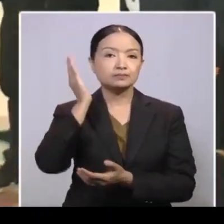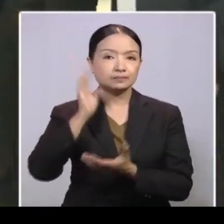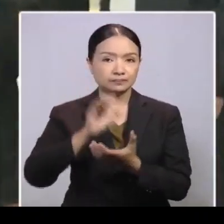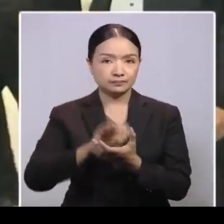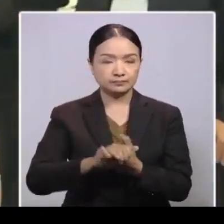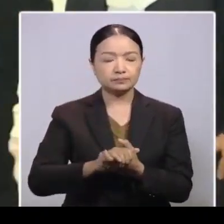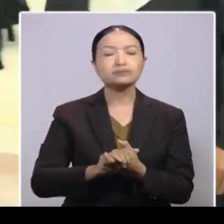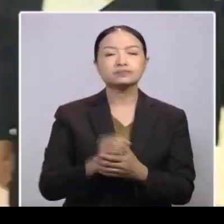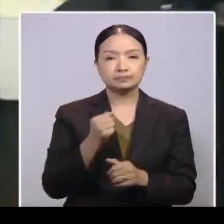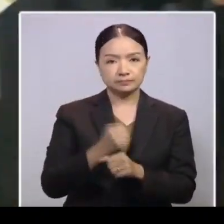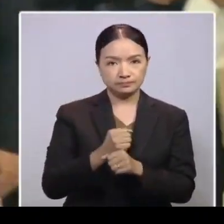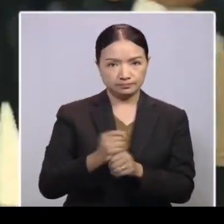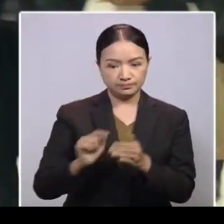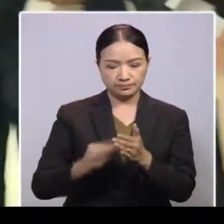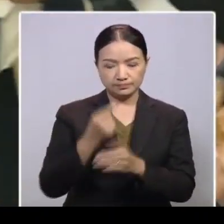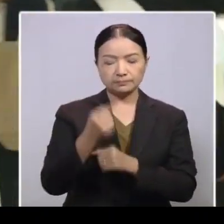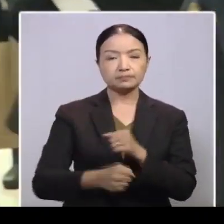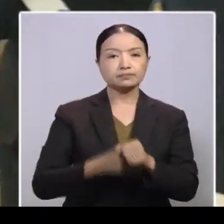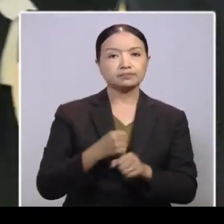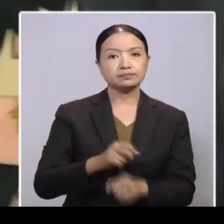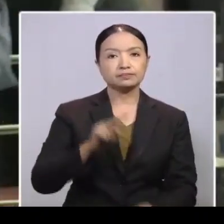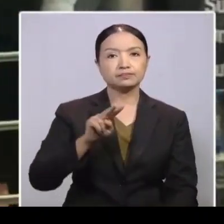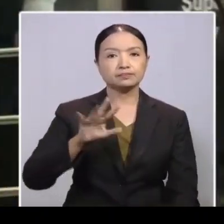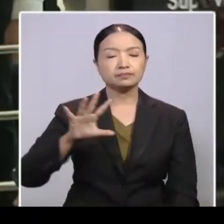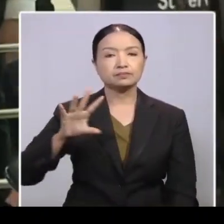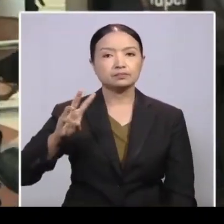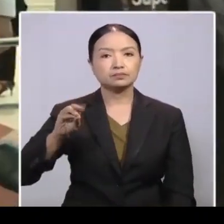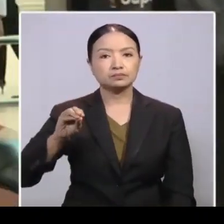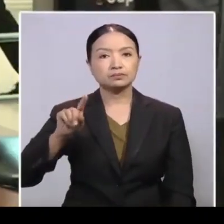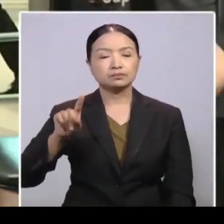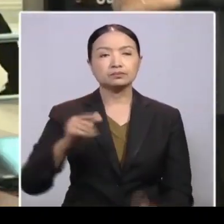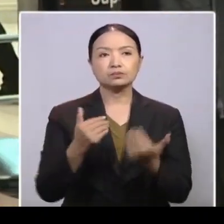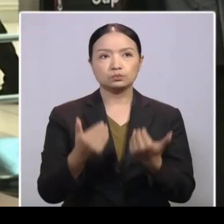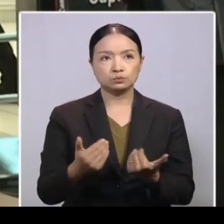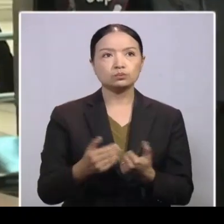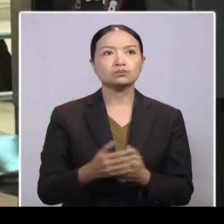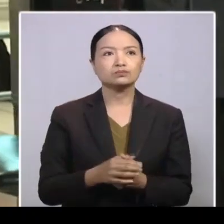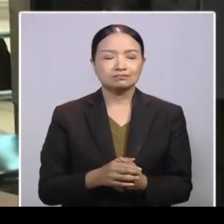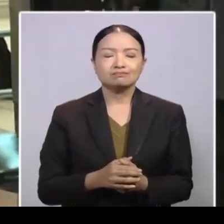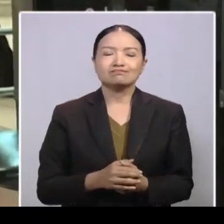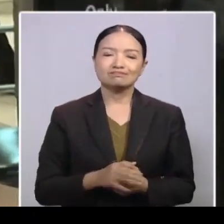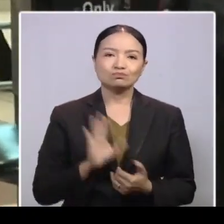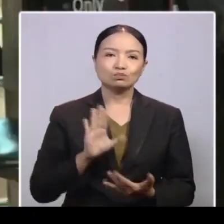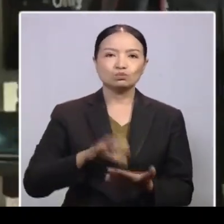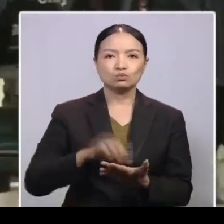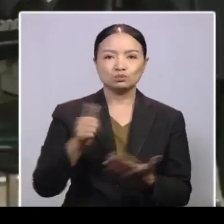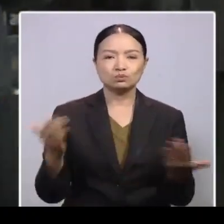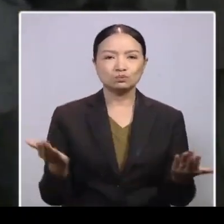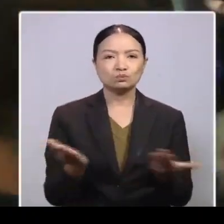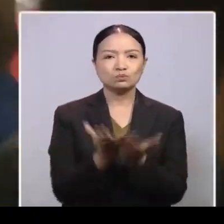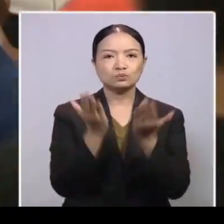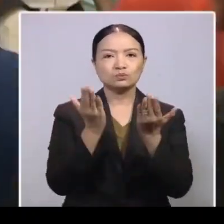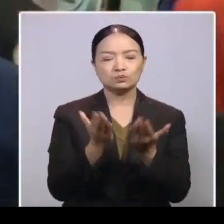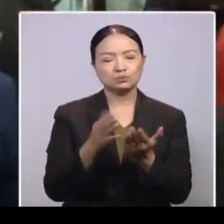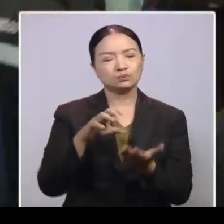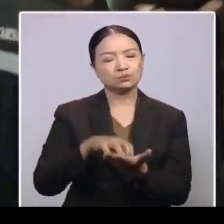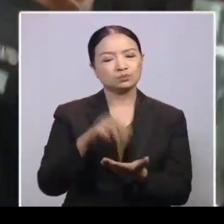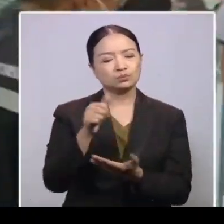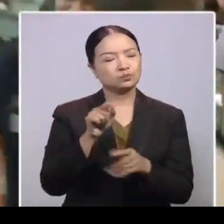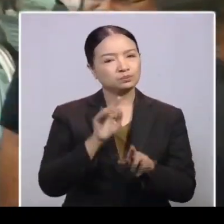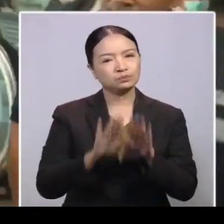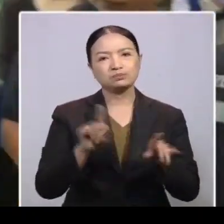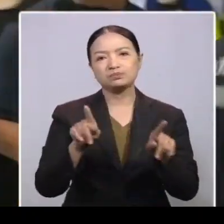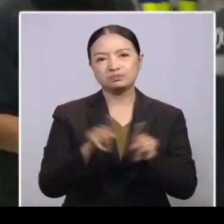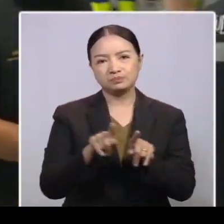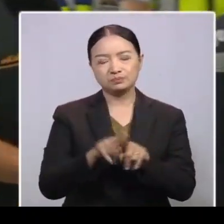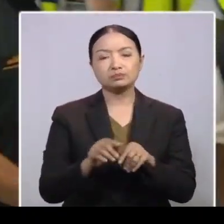ทำงานตั้งแต่ปี61ก็ยอมรับนะครับว่าครอบครัวของตนเองตอนนี้เหมือนกับถูกหวยนะครับได้เดินทางกลับมาก่อนคนอื่นๆตั้งแต่มีข่า